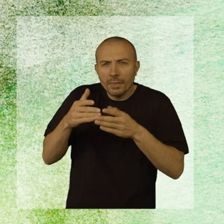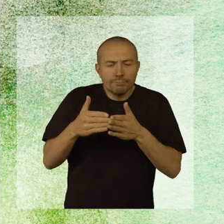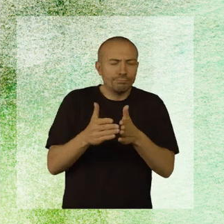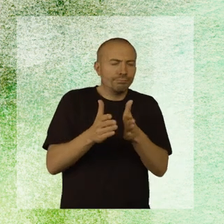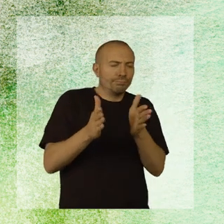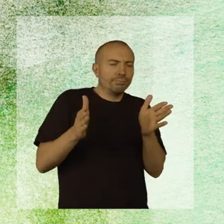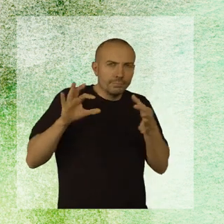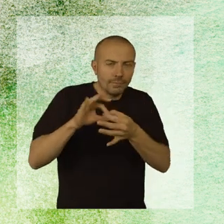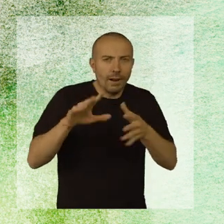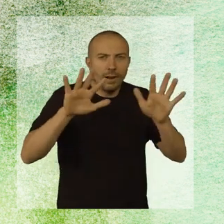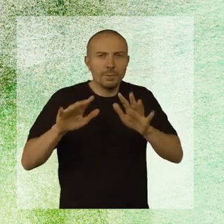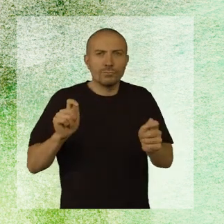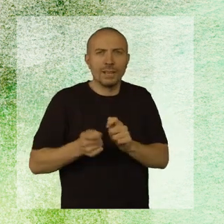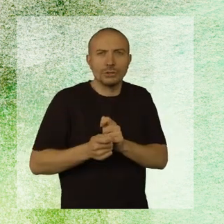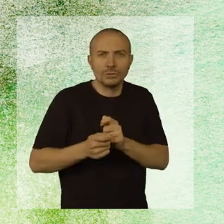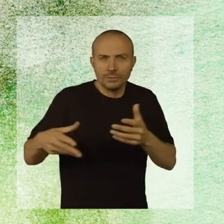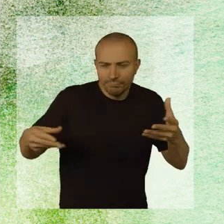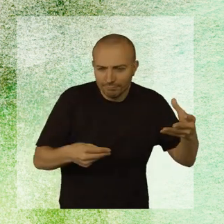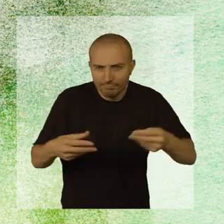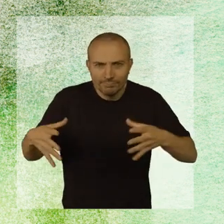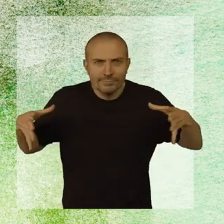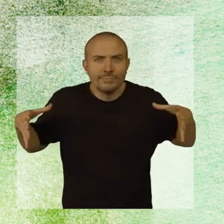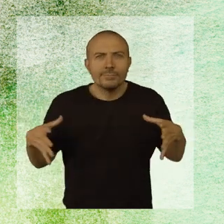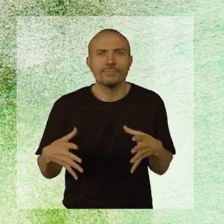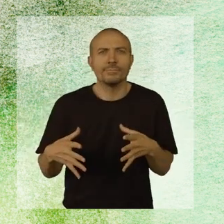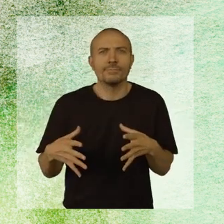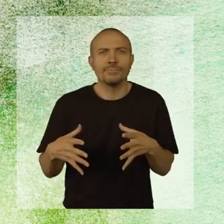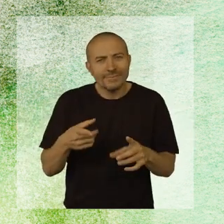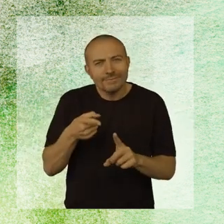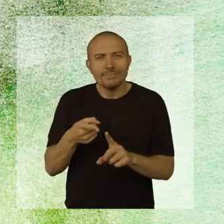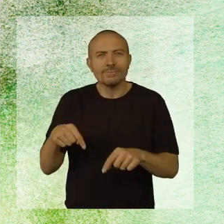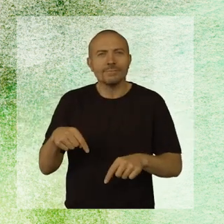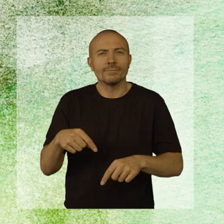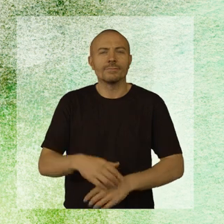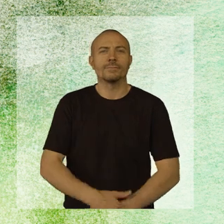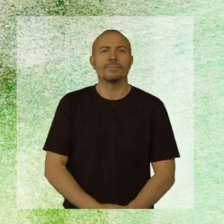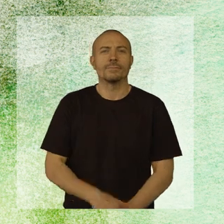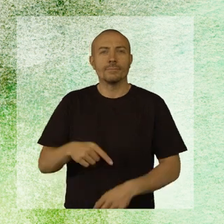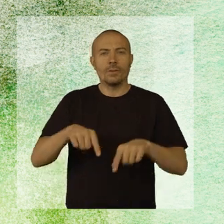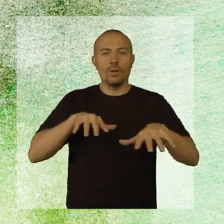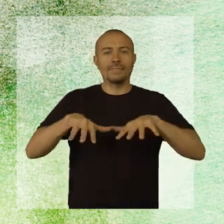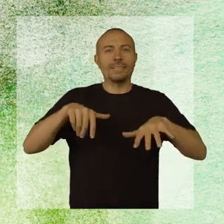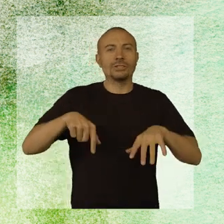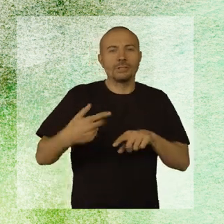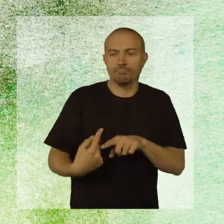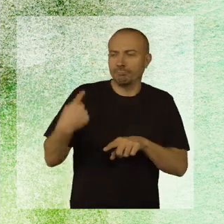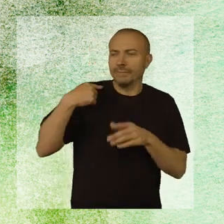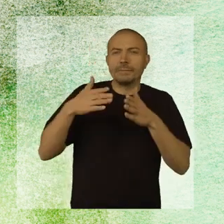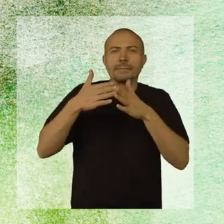things about mitigating the impact of climate change in all people. Avec mon